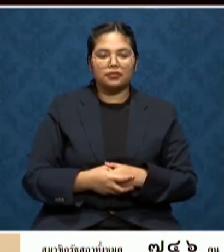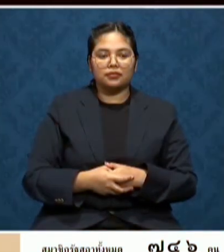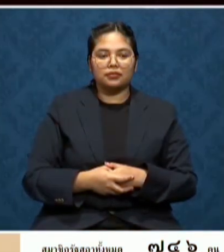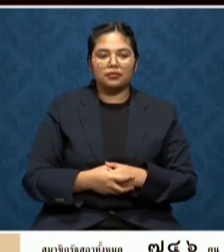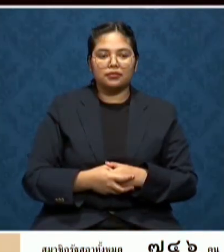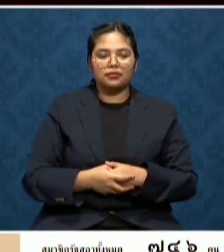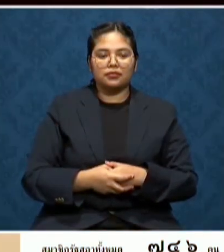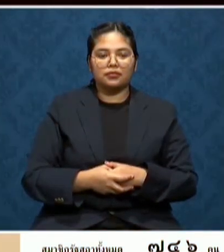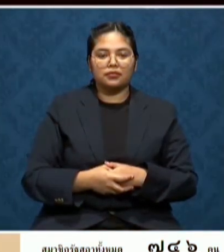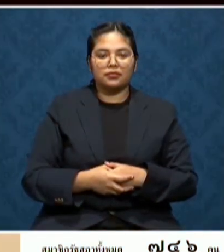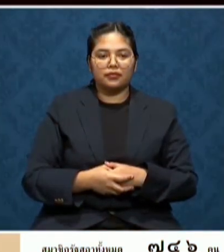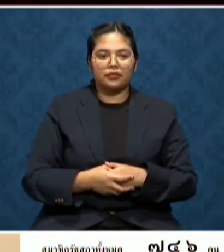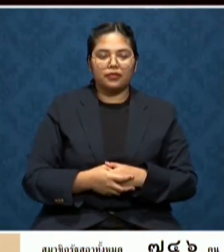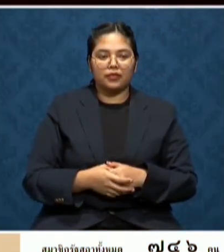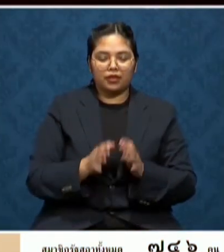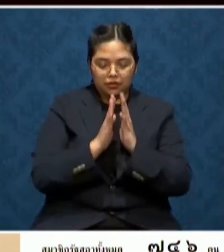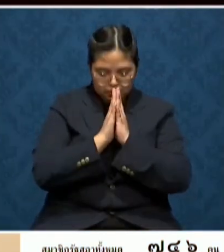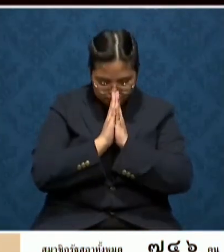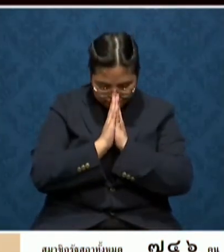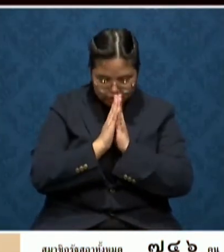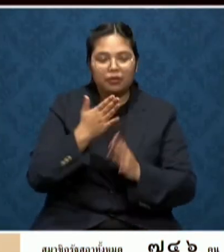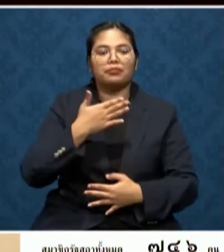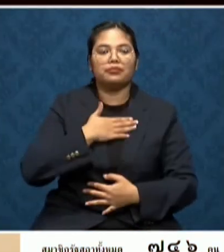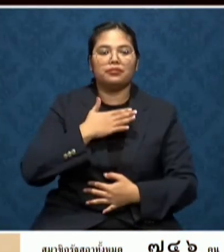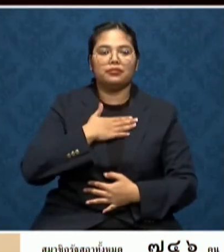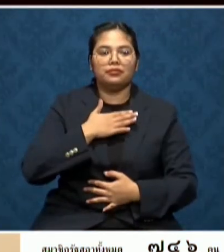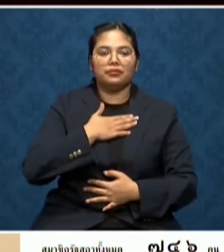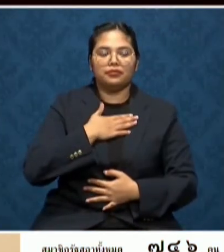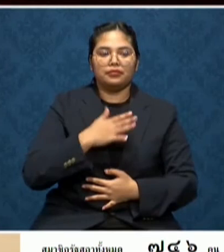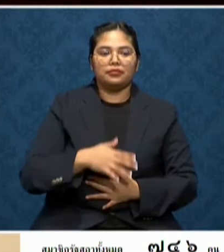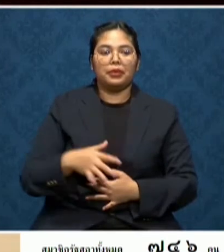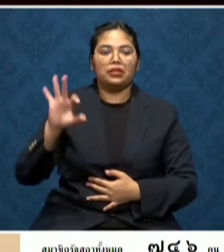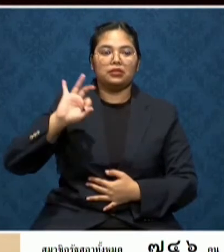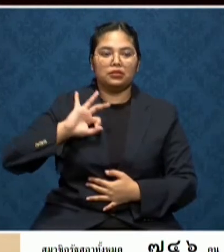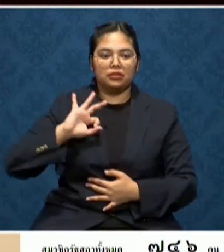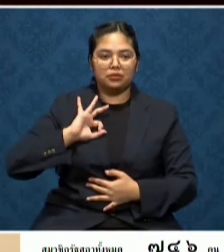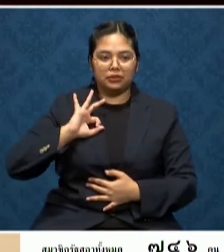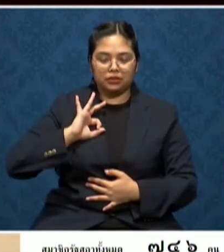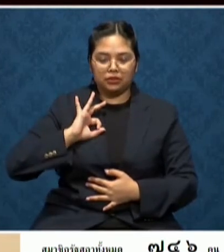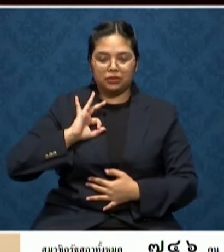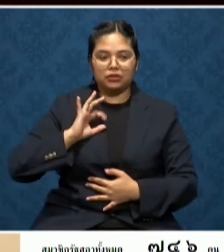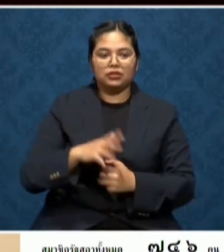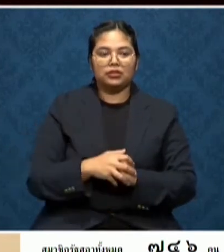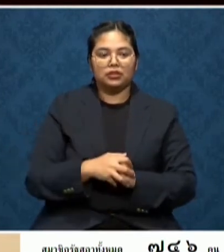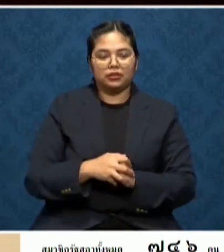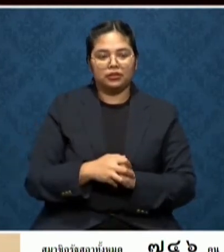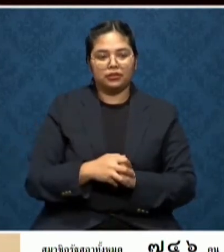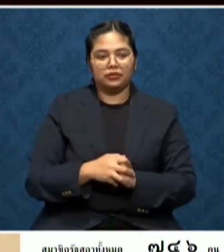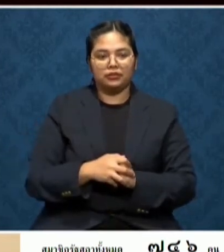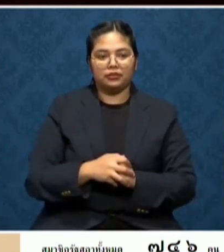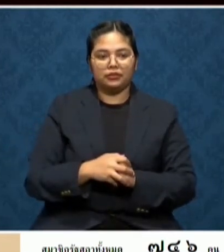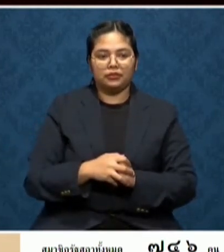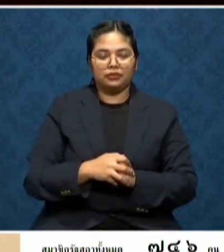กราบเรียนท่านประธานที่เคารพคำนวณสิทธิสมานสมาชิกวุฒิสภาในฐานะสมาชิกรัฐสภา